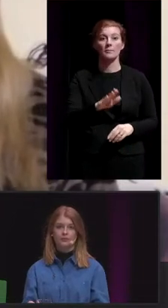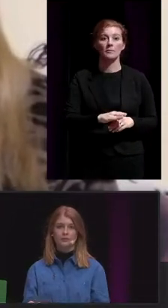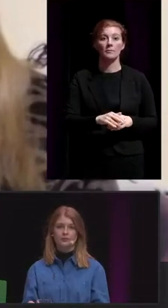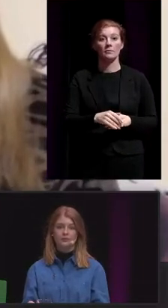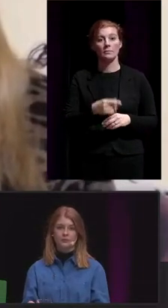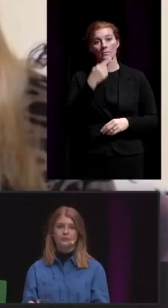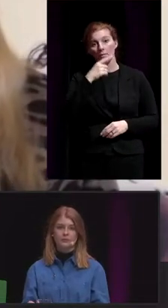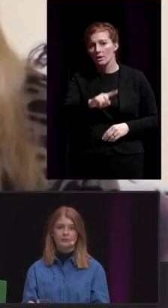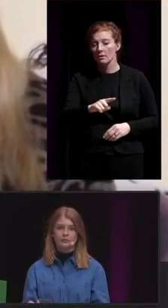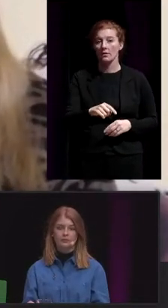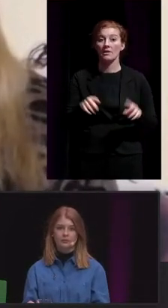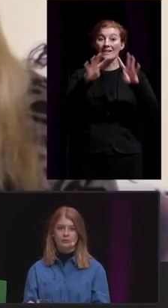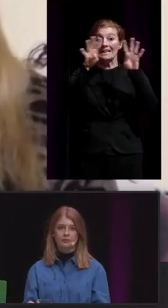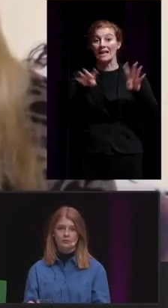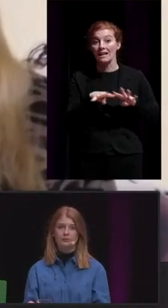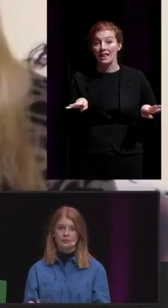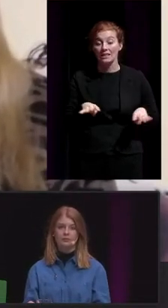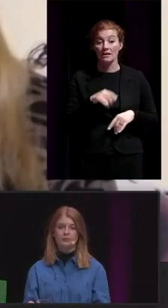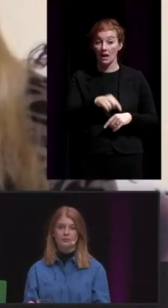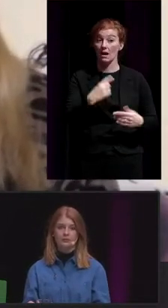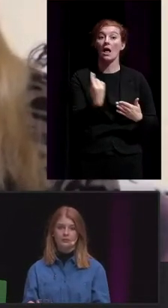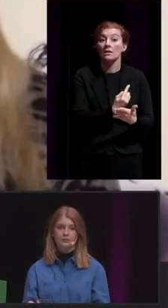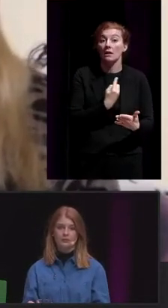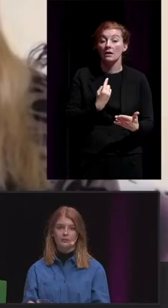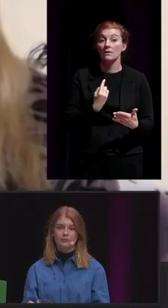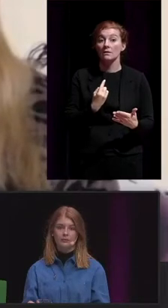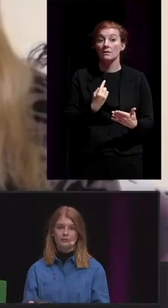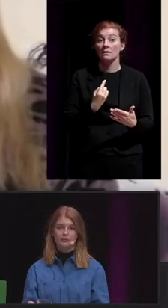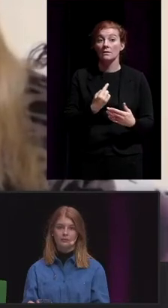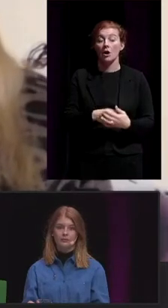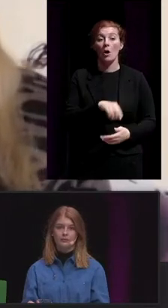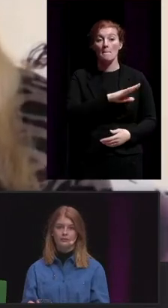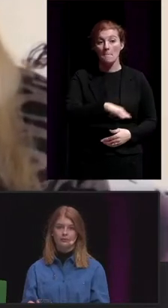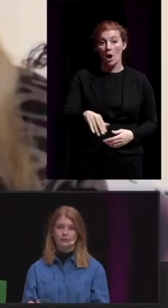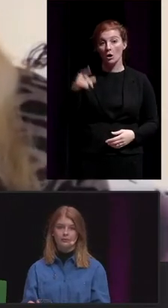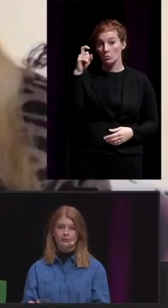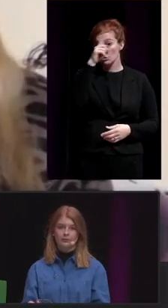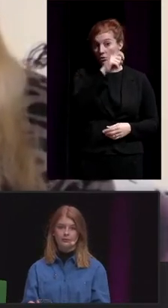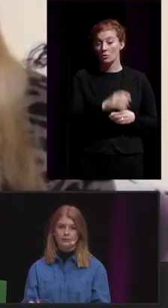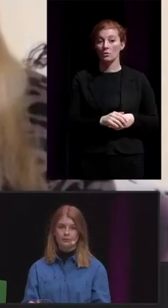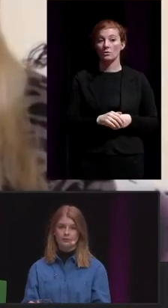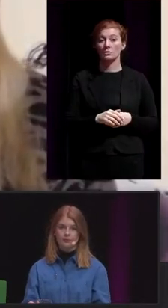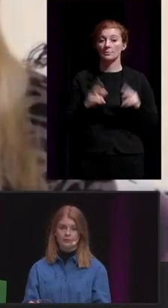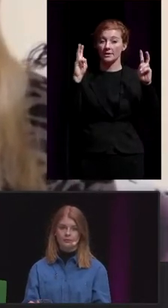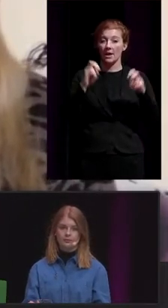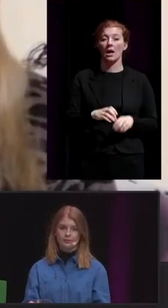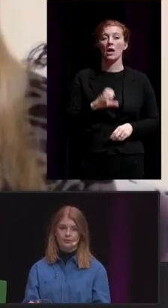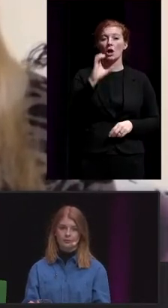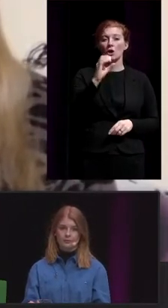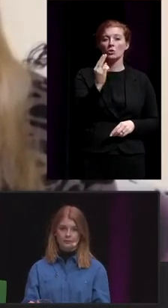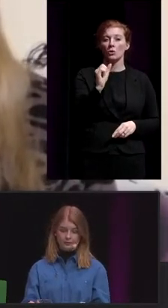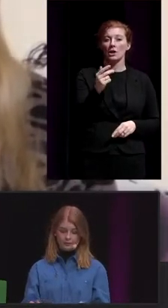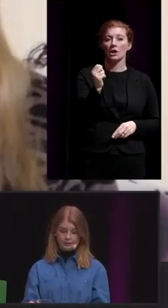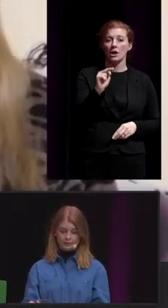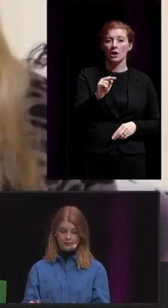exponering nu genom internet där det förekommer barnprostitution inom 20 dates och annat. Så det